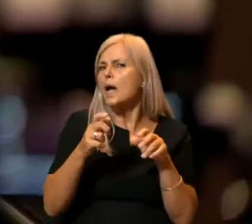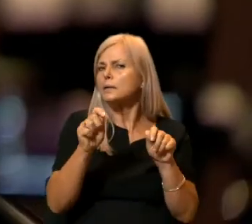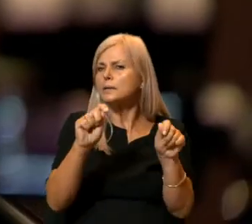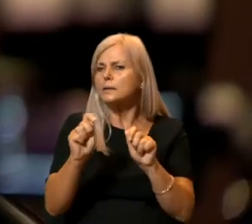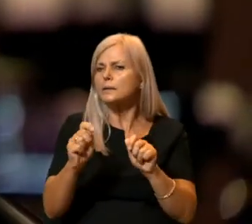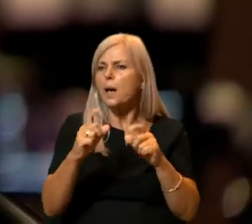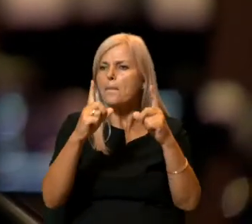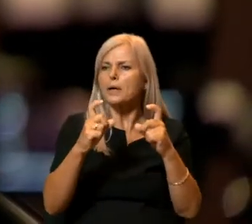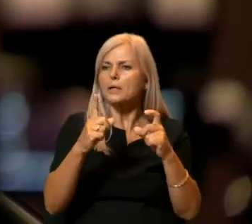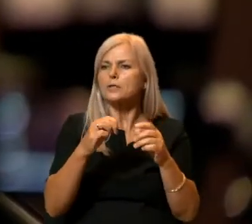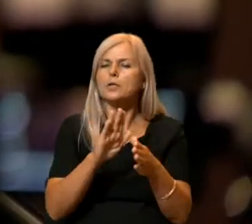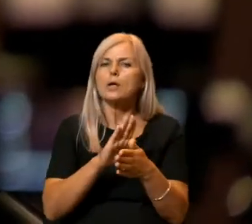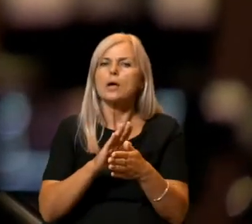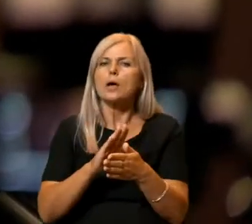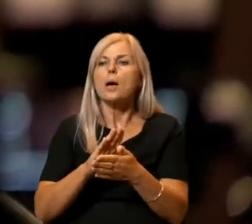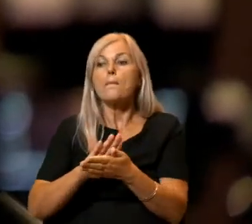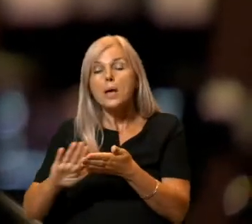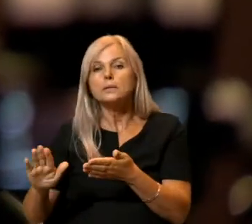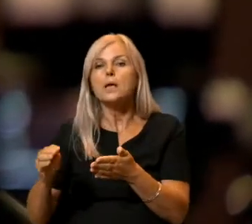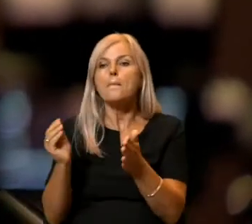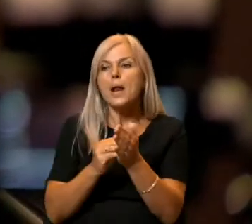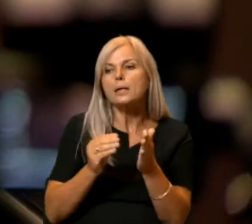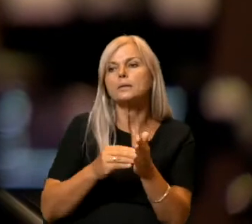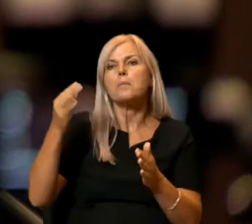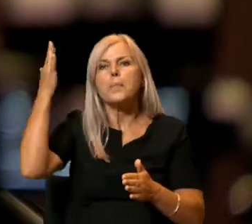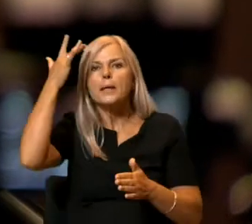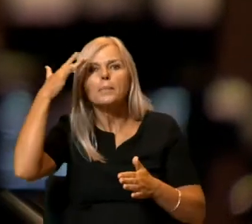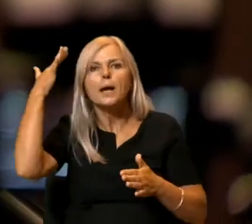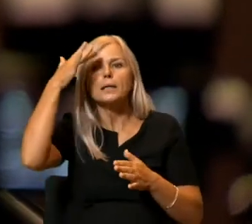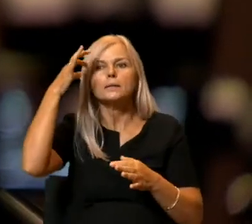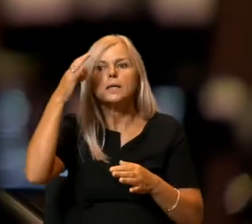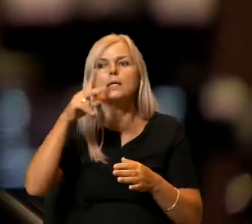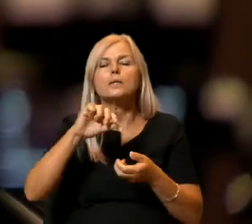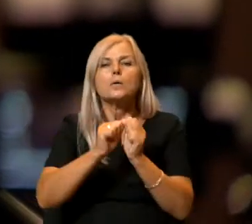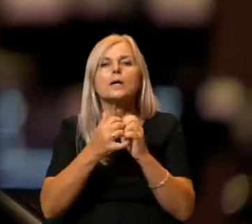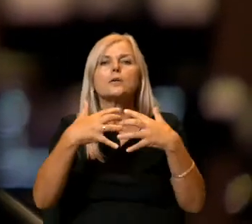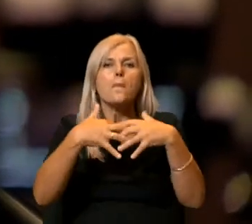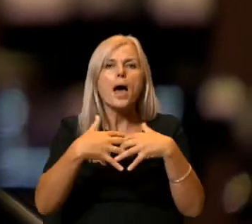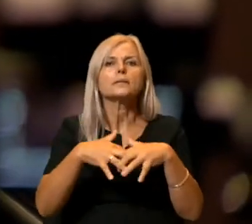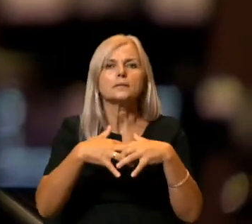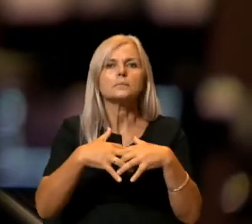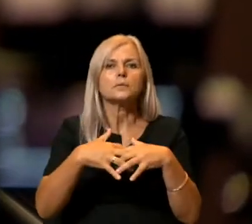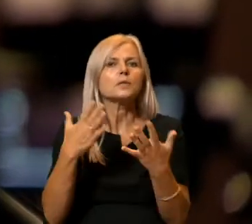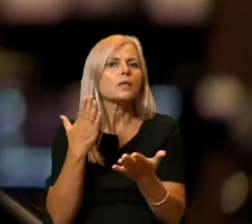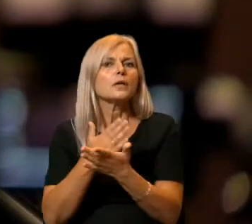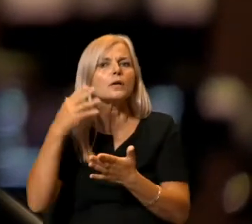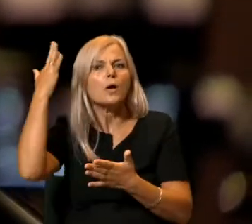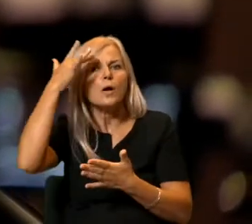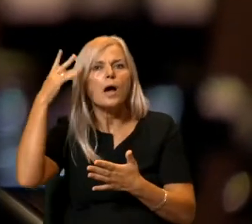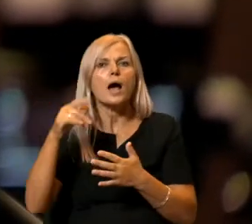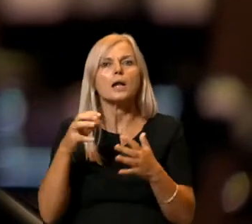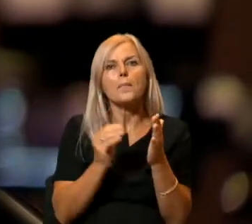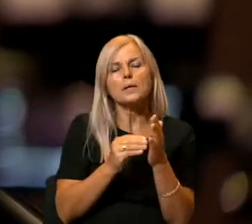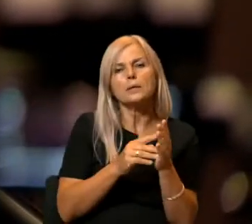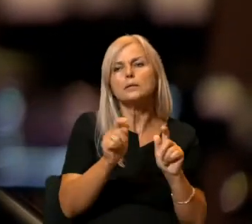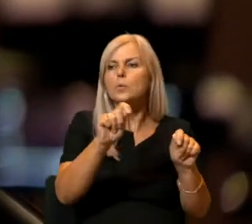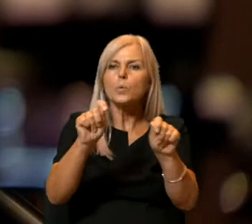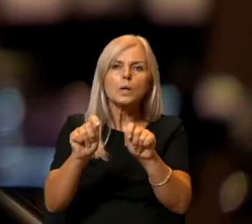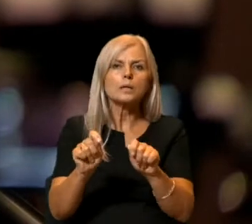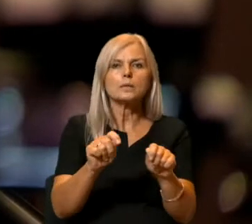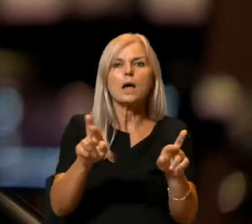oprócz praktyki, oprócz teorii, widzi Pan takie mechanizmy, które mogłyby praktycznie skutkować uruchamianiem